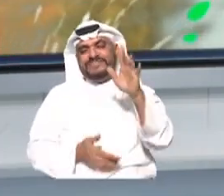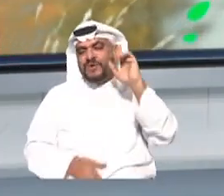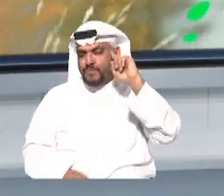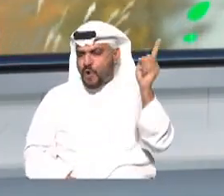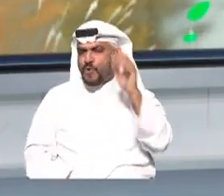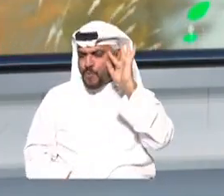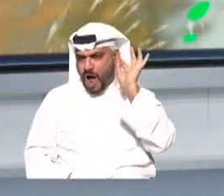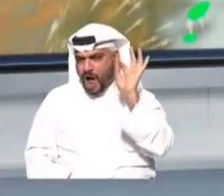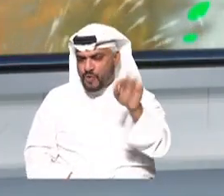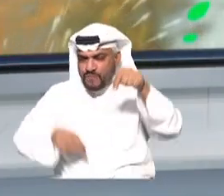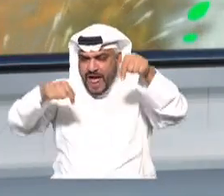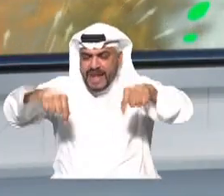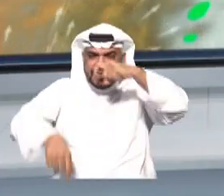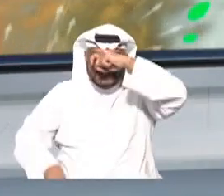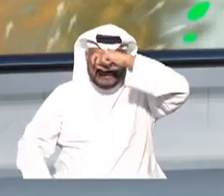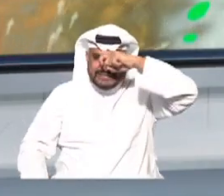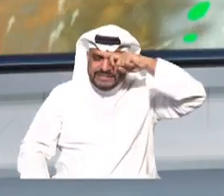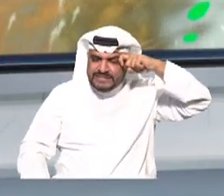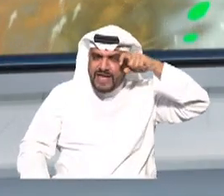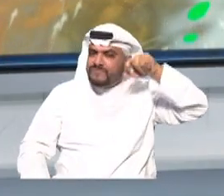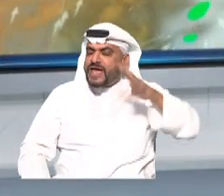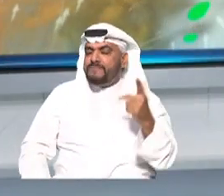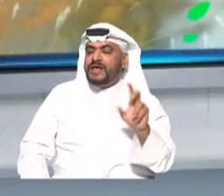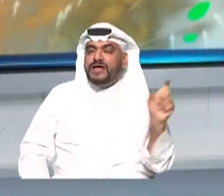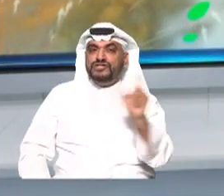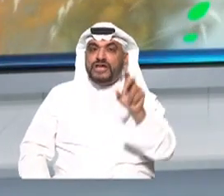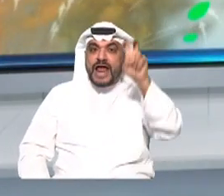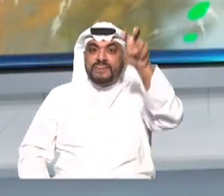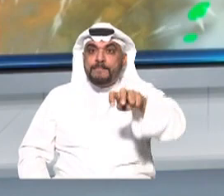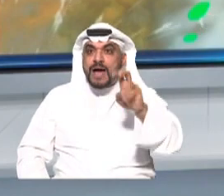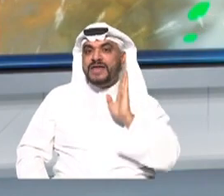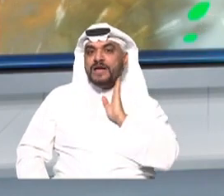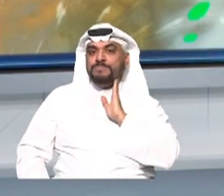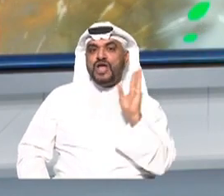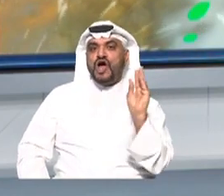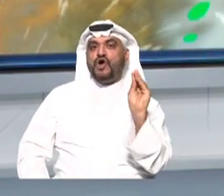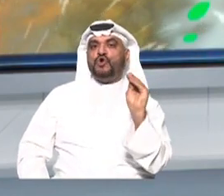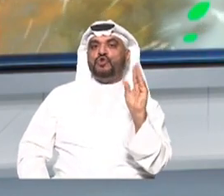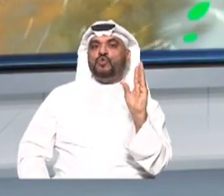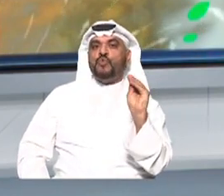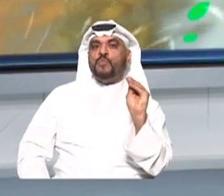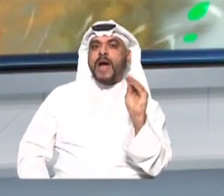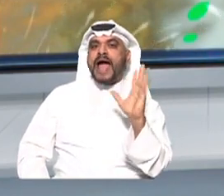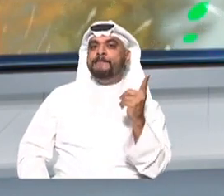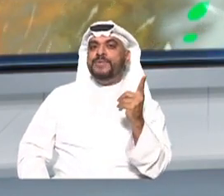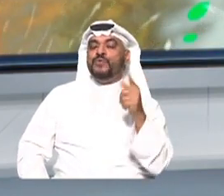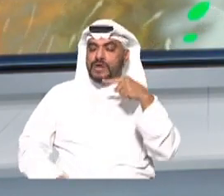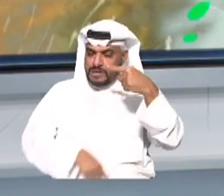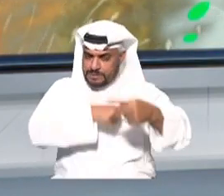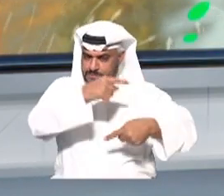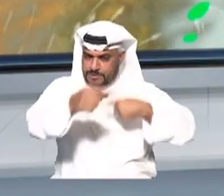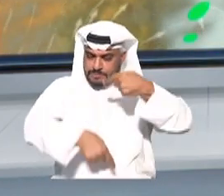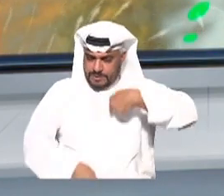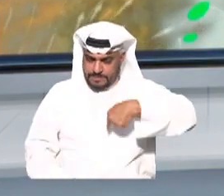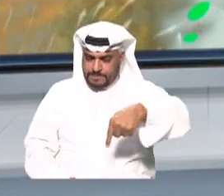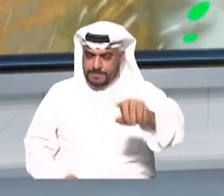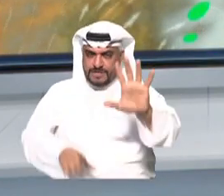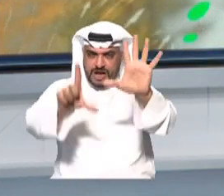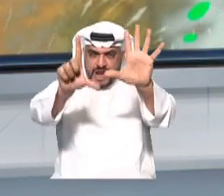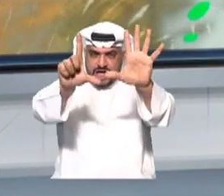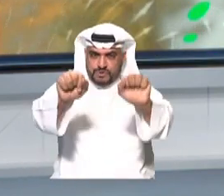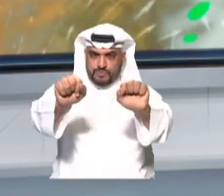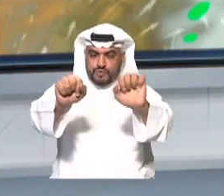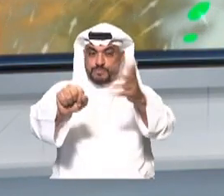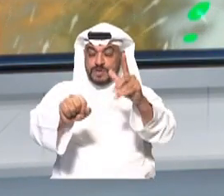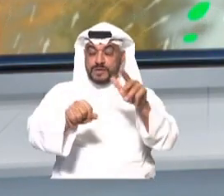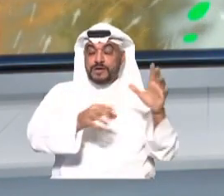بعض المناطق. متوقع أن هذه الأجواء وأيضا الرياح المتقلبة الاتجاه قد تستمر معنا خلال هذا الأسبوع، وأيضا